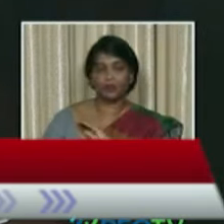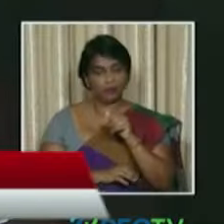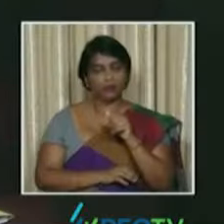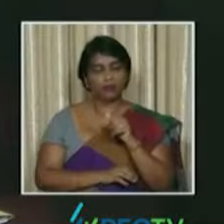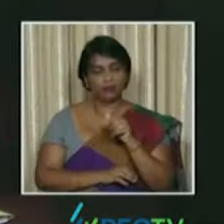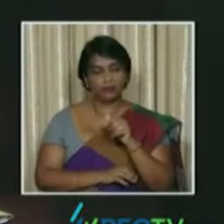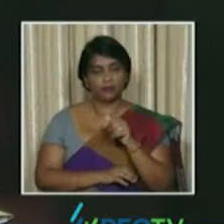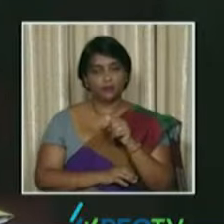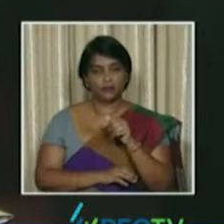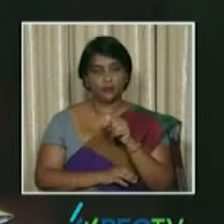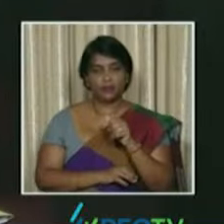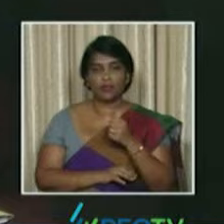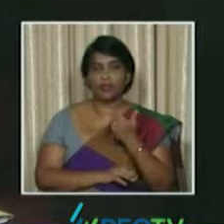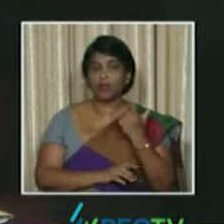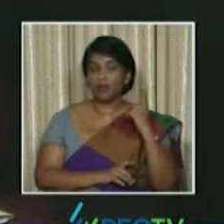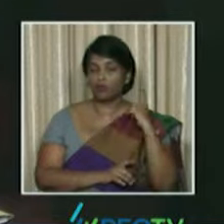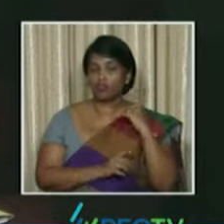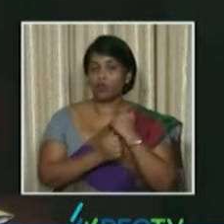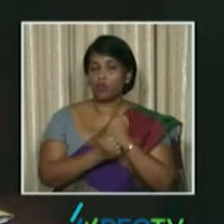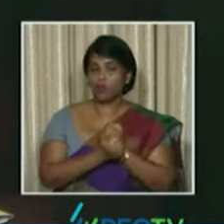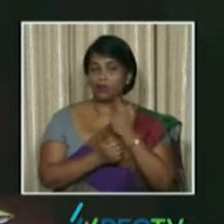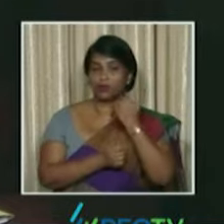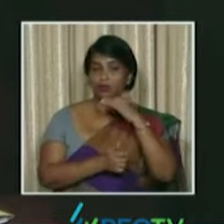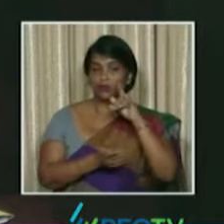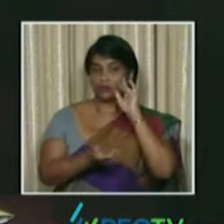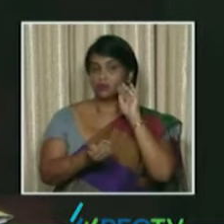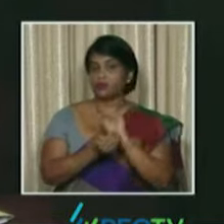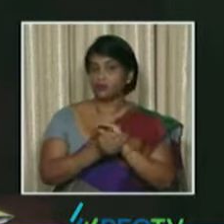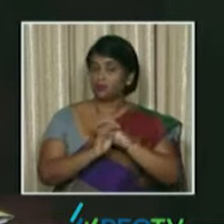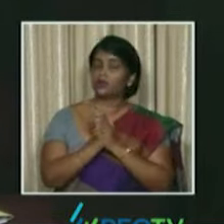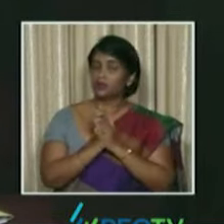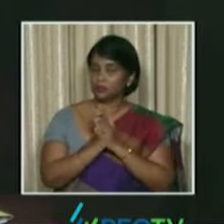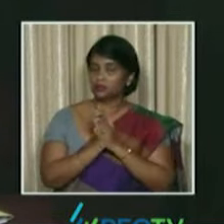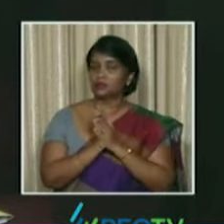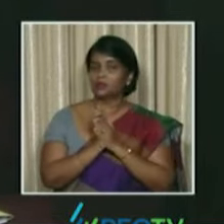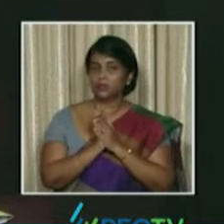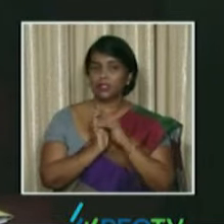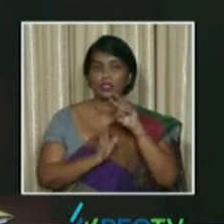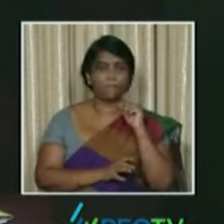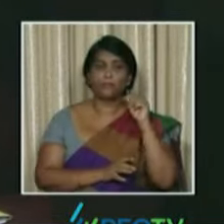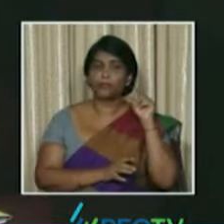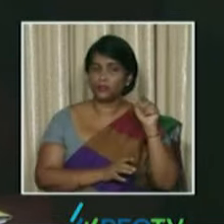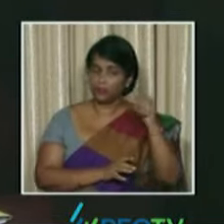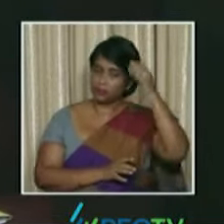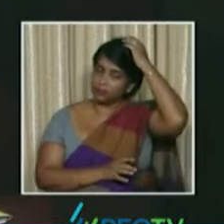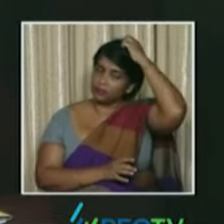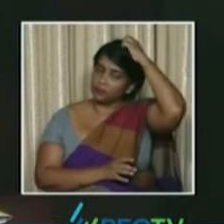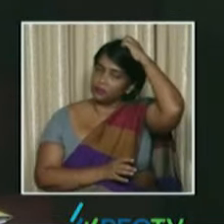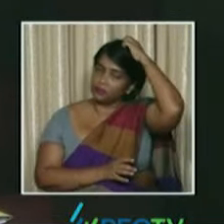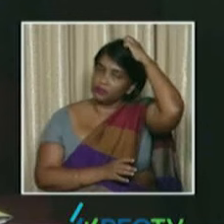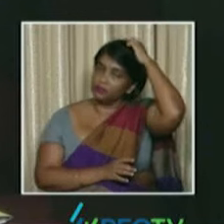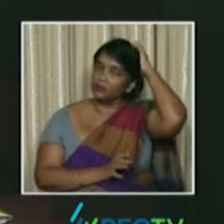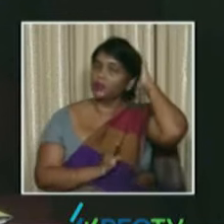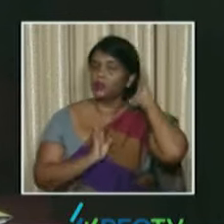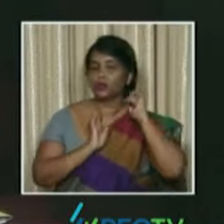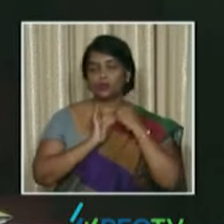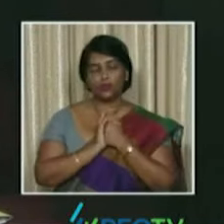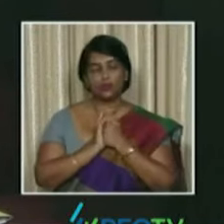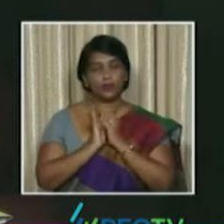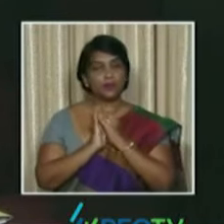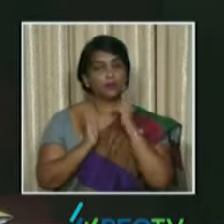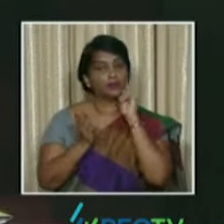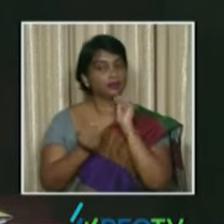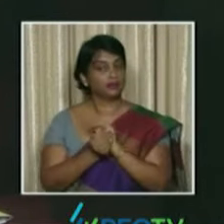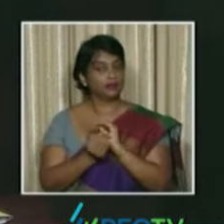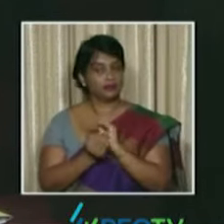වශයෙන්ම ත්‍රිවිධ හමුදාව පොලිසිය සිවිල් ආරක්ෂක ශේෂ්ත්‍රමේ හැම දෙනක් සමග 250ක් පමණ අතිඋතුම් පුදබිම රැකගන්නට